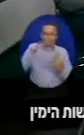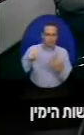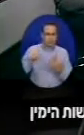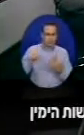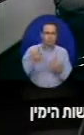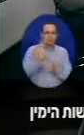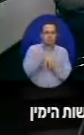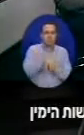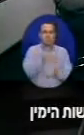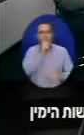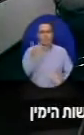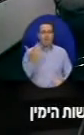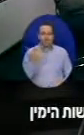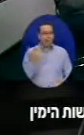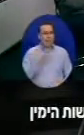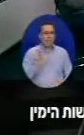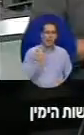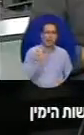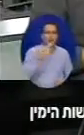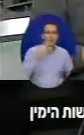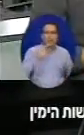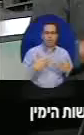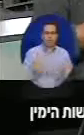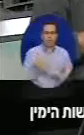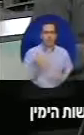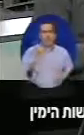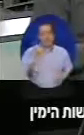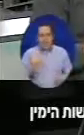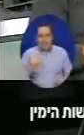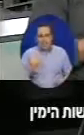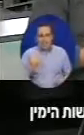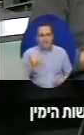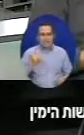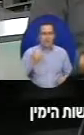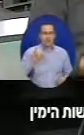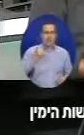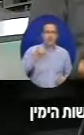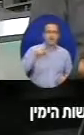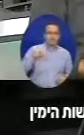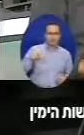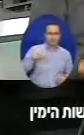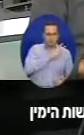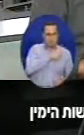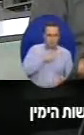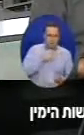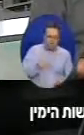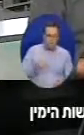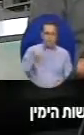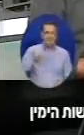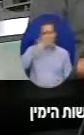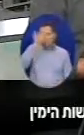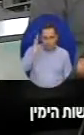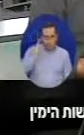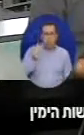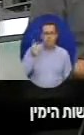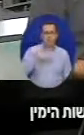איומים באקדח בלי שיש כדורים. לפיד, לבני, נתניהו וליברמן לא רוצים היום בחירות. היחיד שהוא, אני